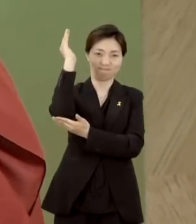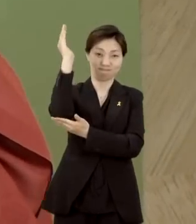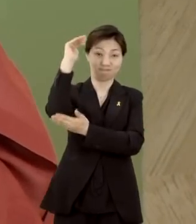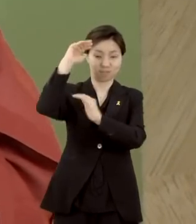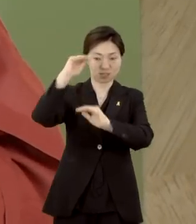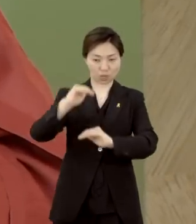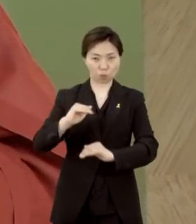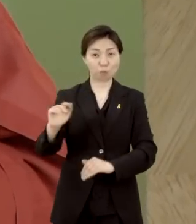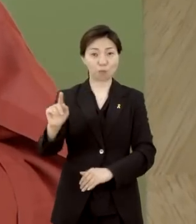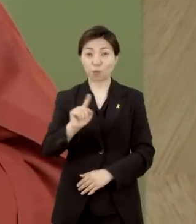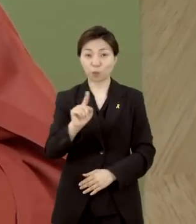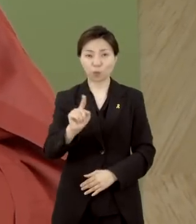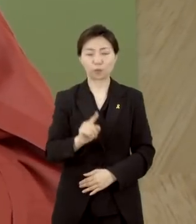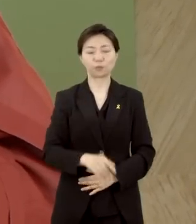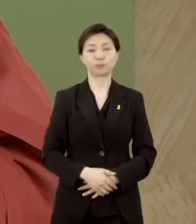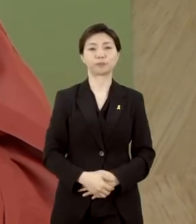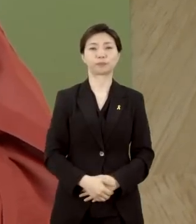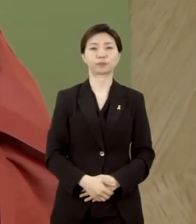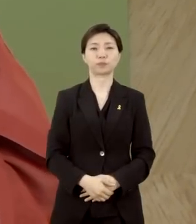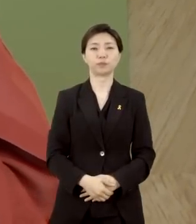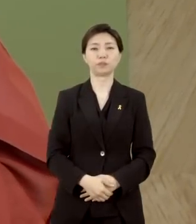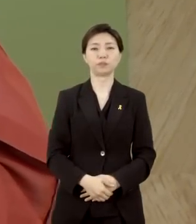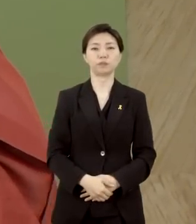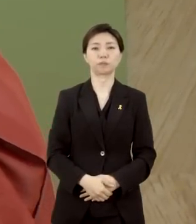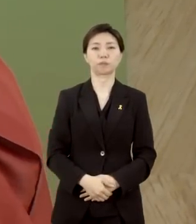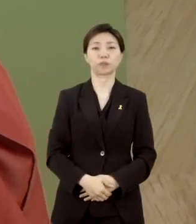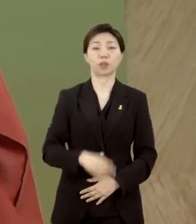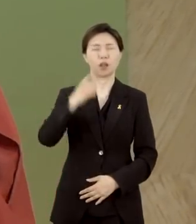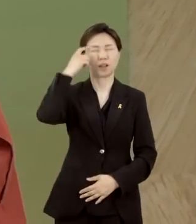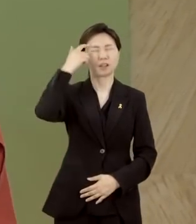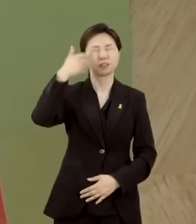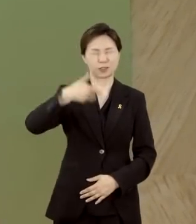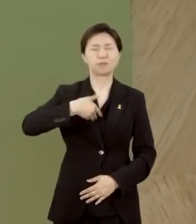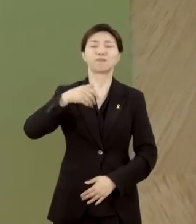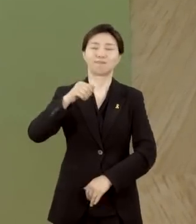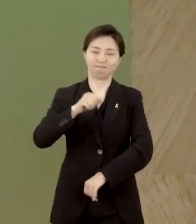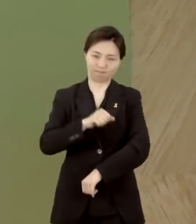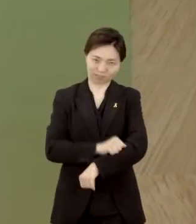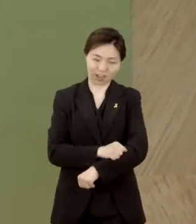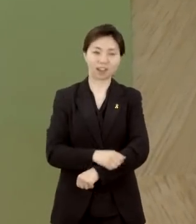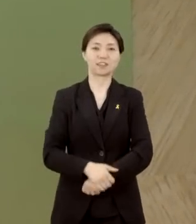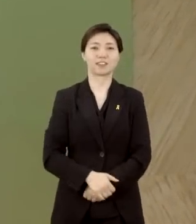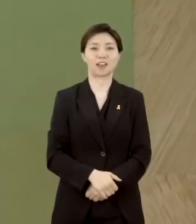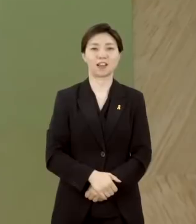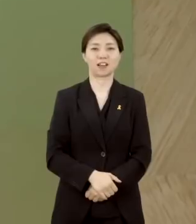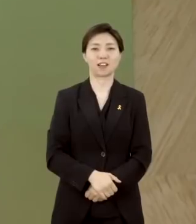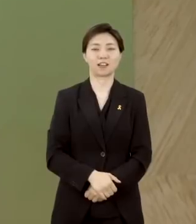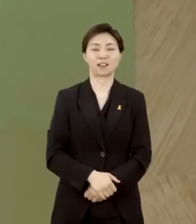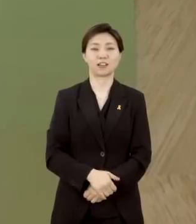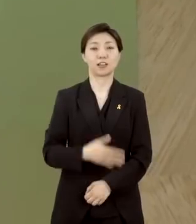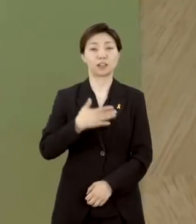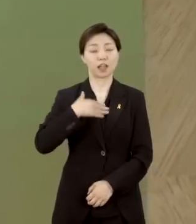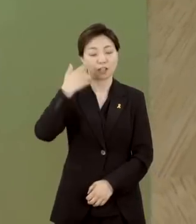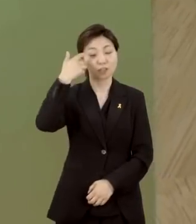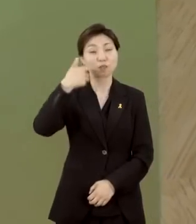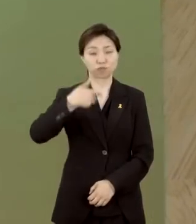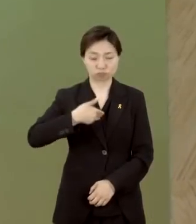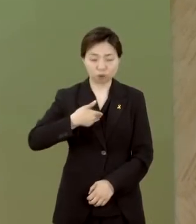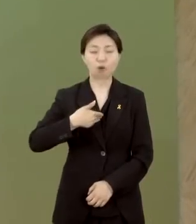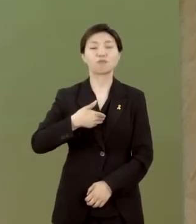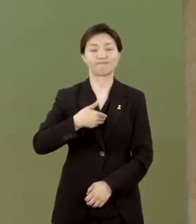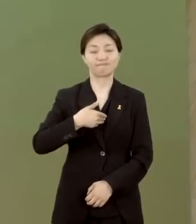이와 같이 말씀하십니다 그래 참 질문을 잘하였노라 잘